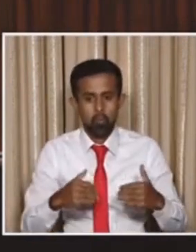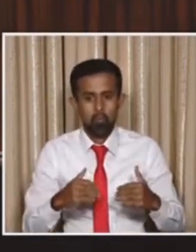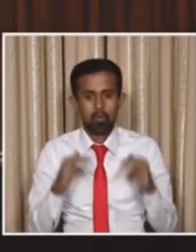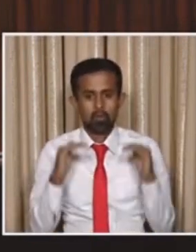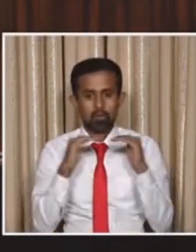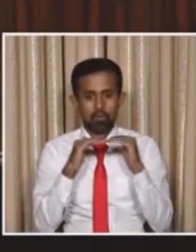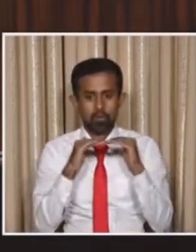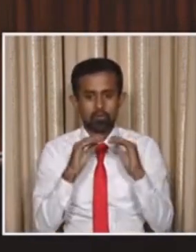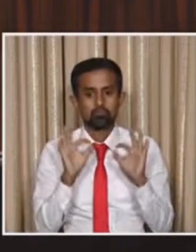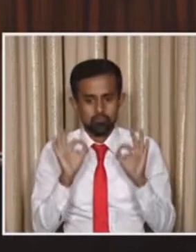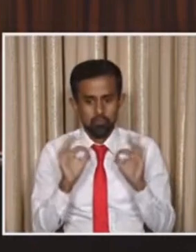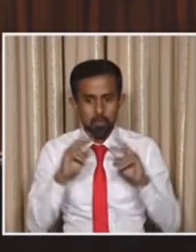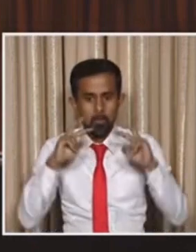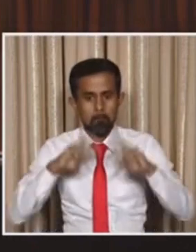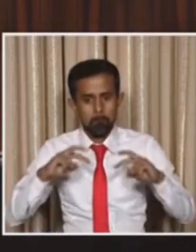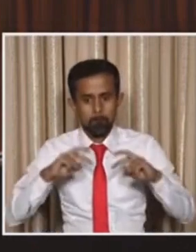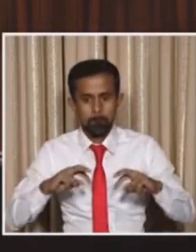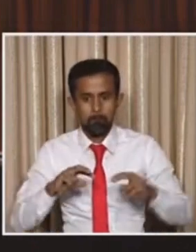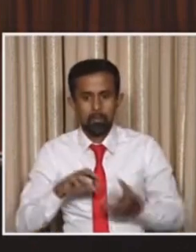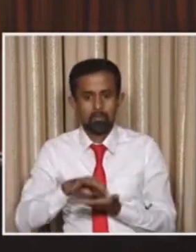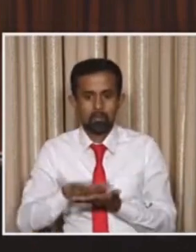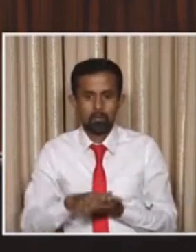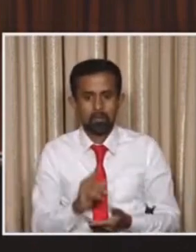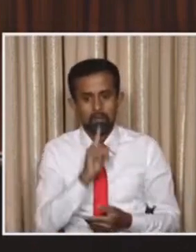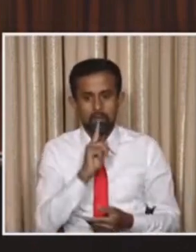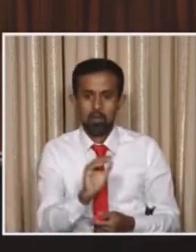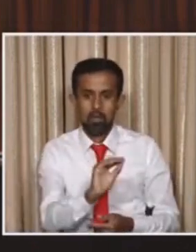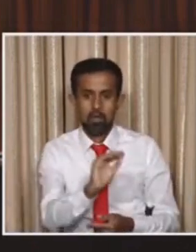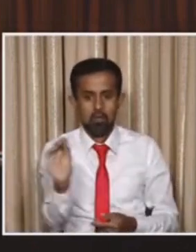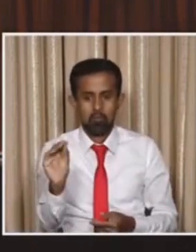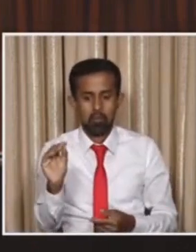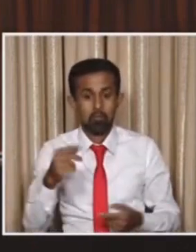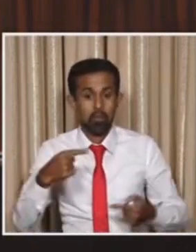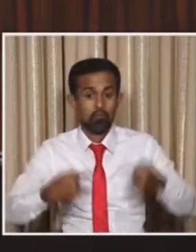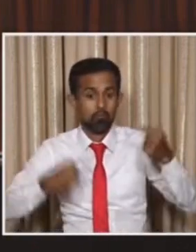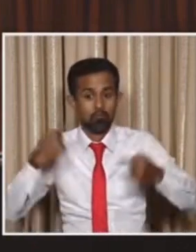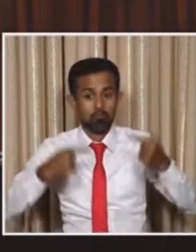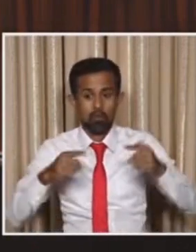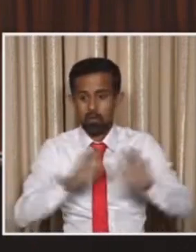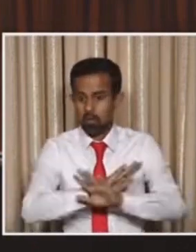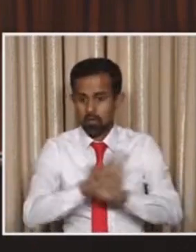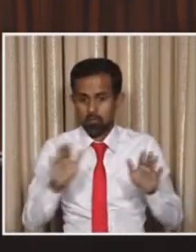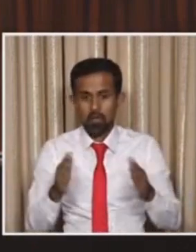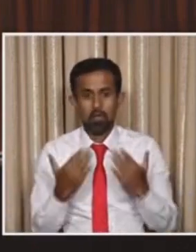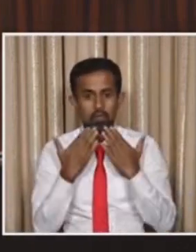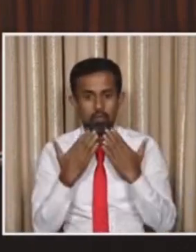යුක්ති සහගත පරීක්ෂණයක් කළා අවශ්‍ය තීන්දුව දැනුම් දෙයි. ඒ නිසා මේක විවාදයක් කරගන්න එපා. බොහොම ස්තුතියි.